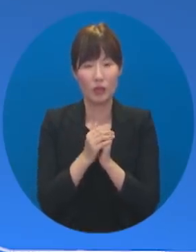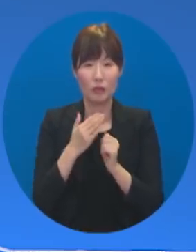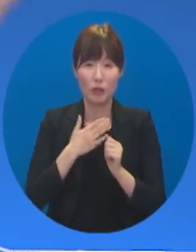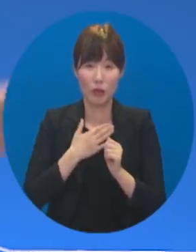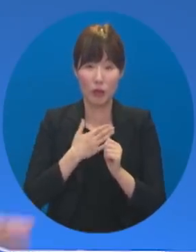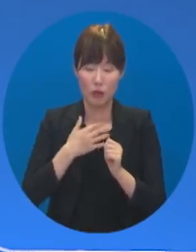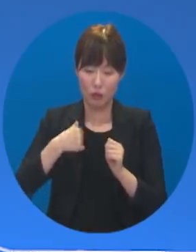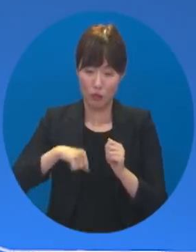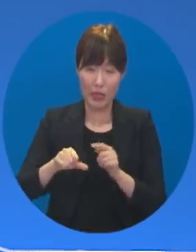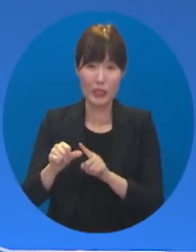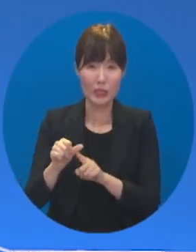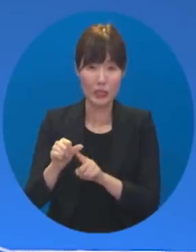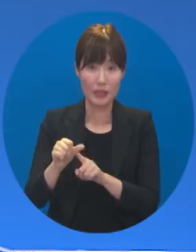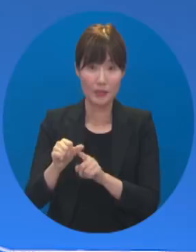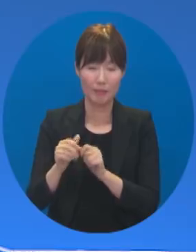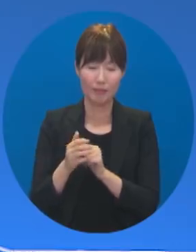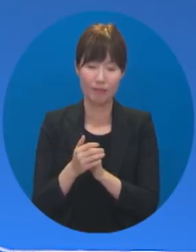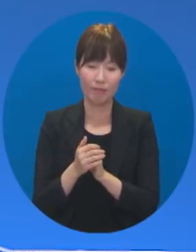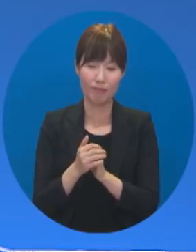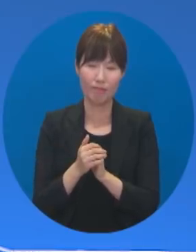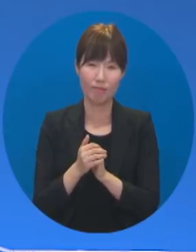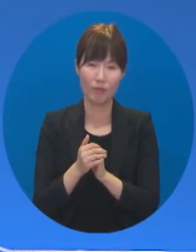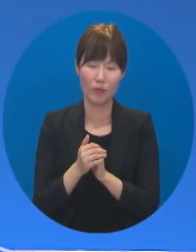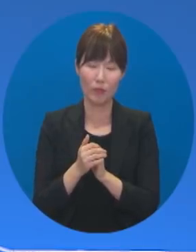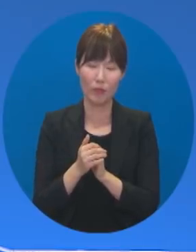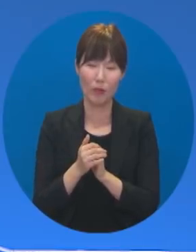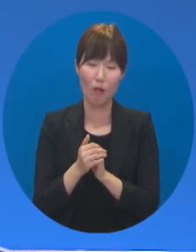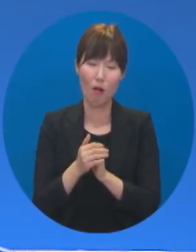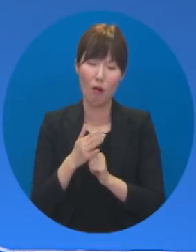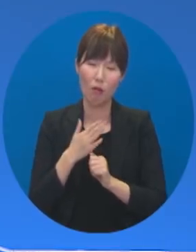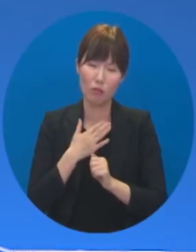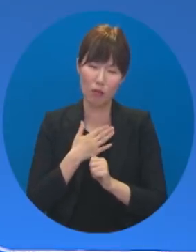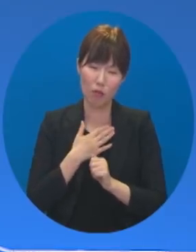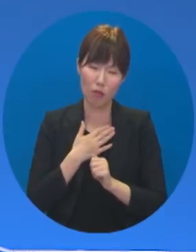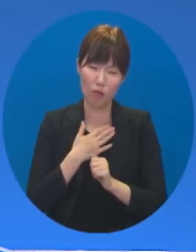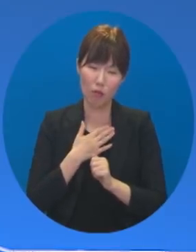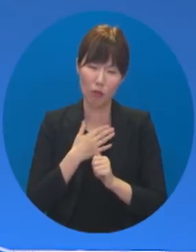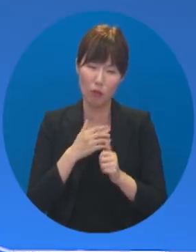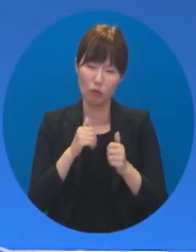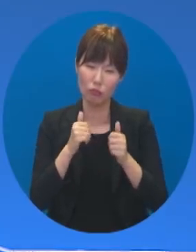이제 죽음의 세계로 보내는 것 같은 생각이 들더라고요.